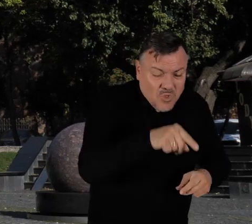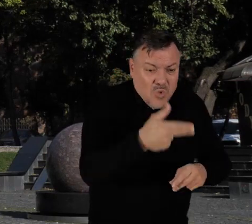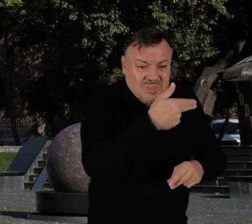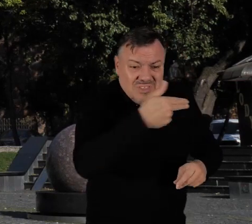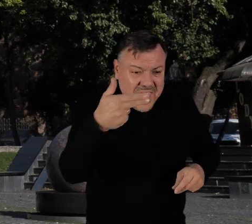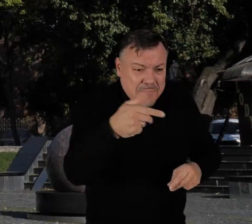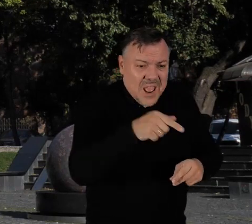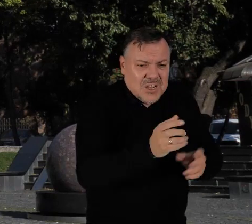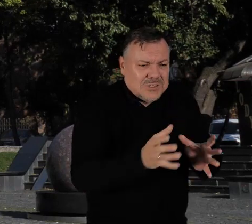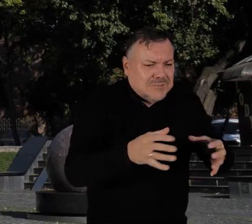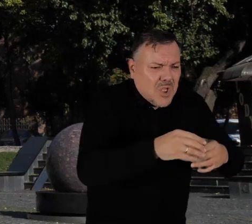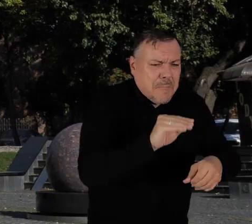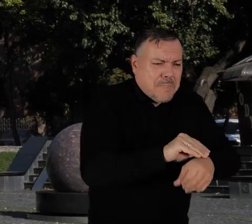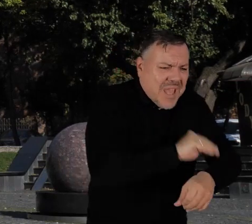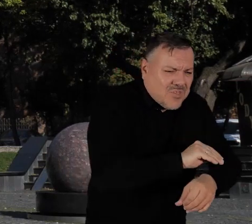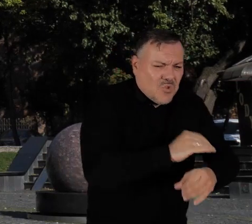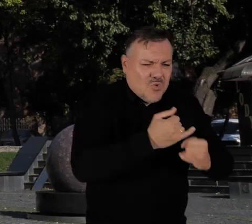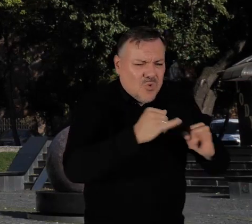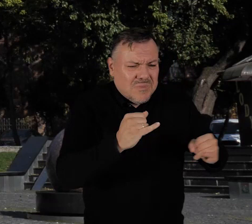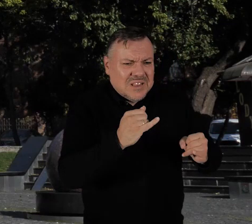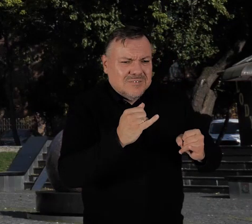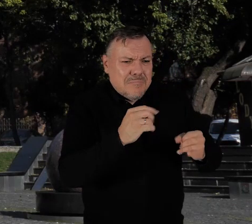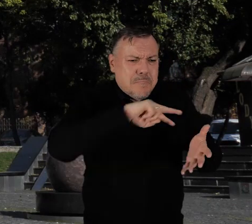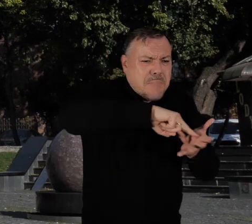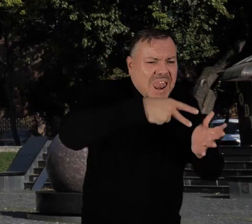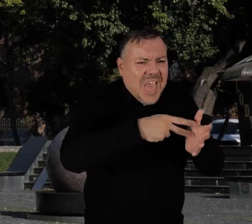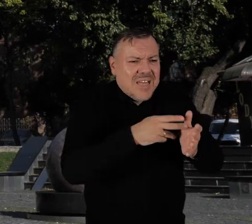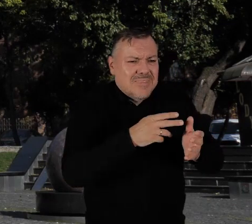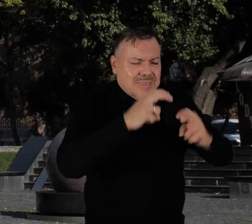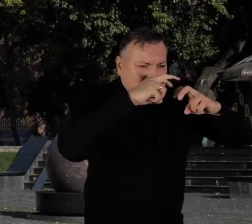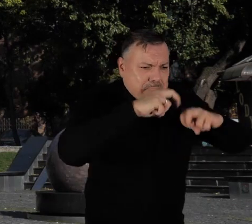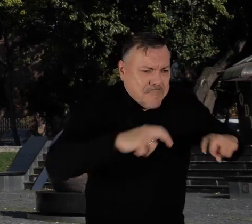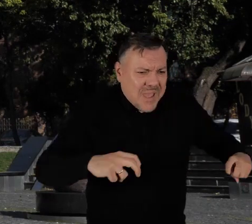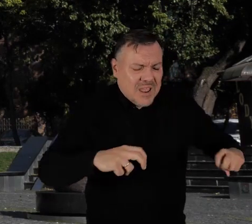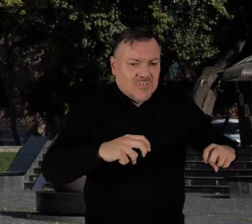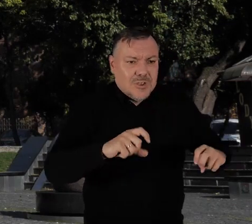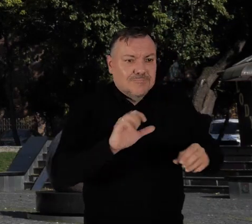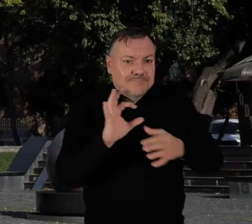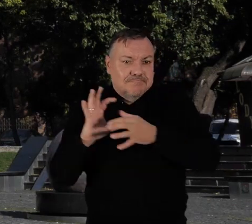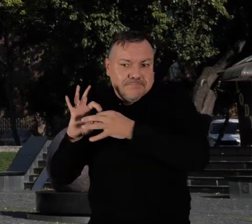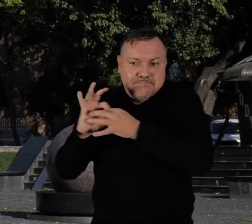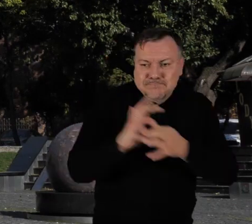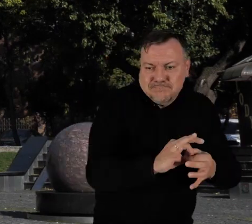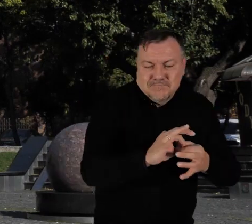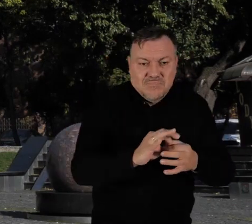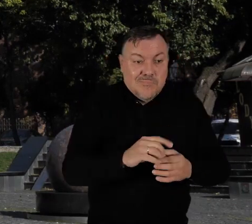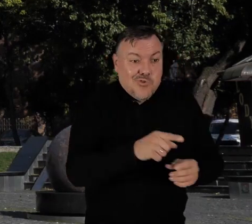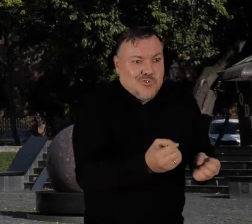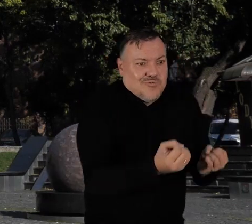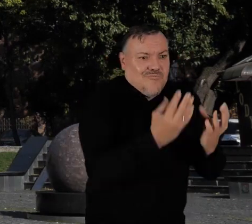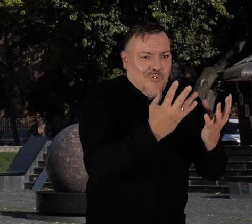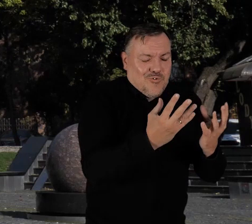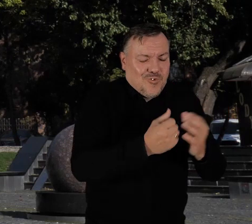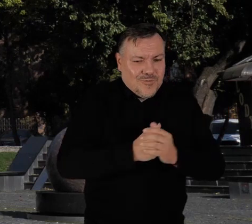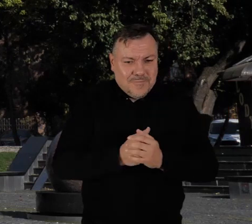się zajmuję, to także zbiór metod i rozmaitych strategii badawczych, które do niego prowadzą, a nawet w pewnym sensie, które